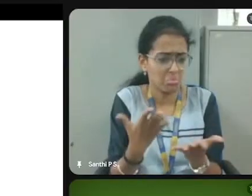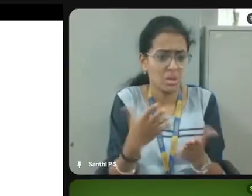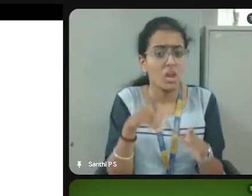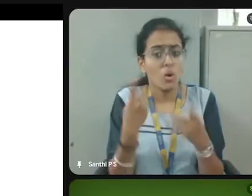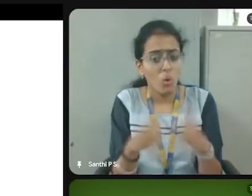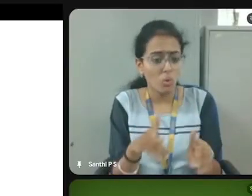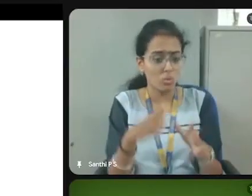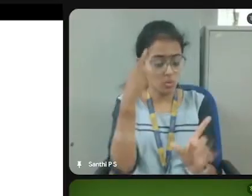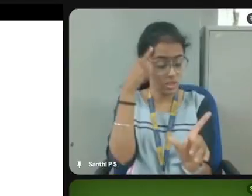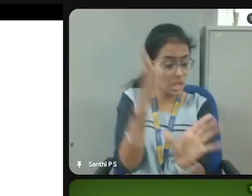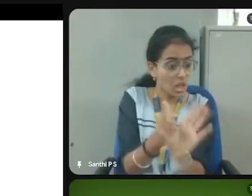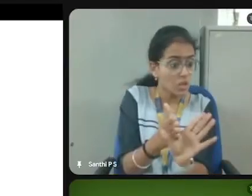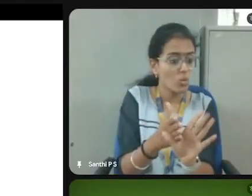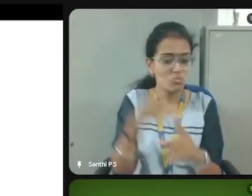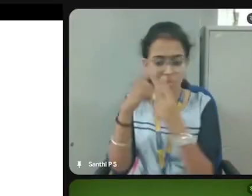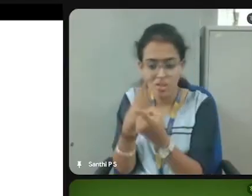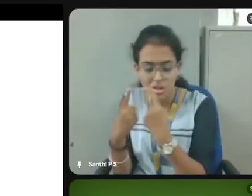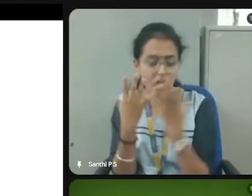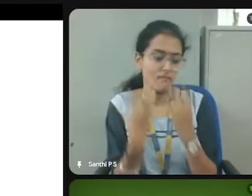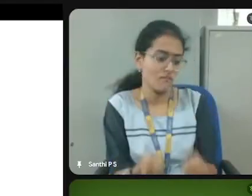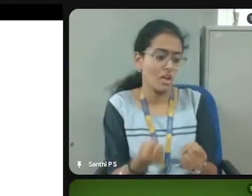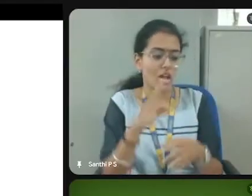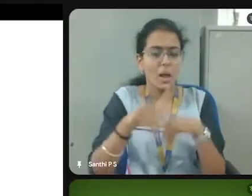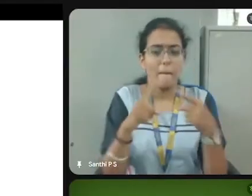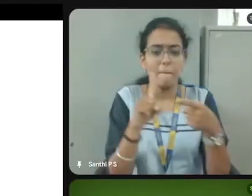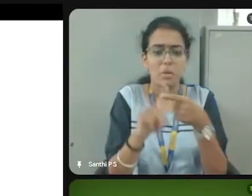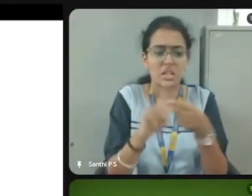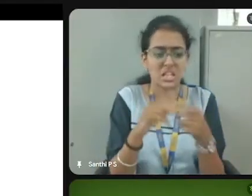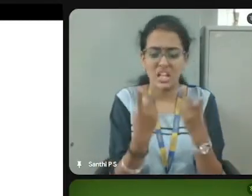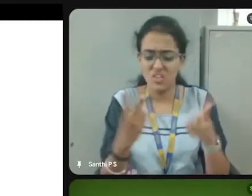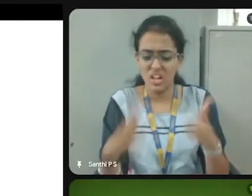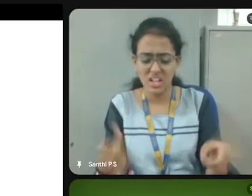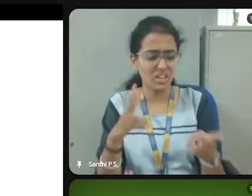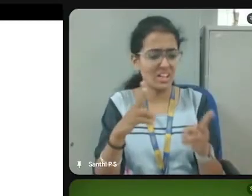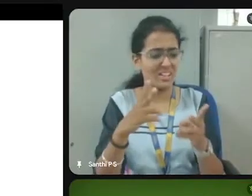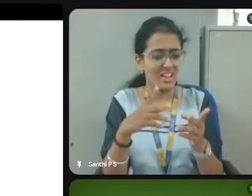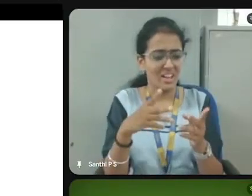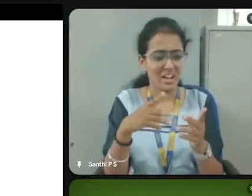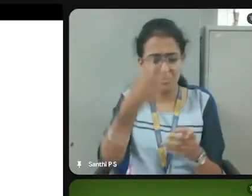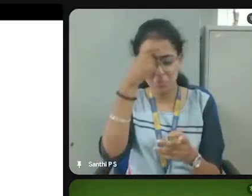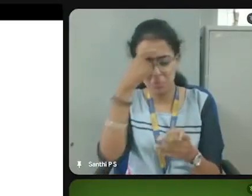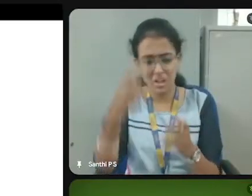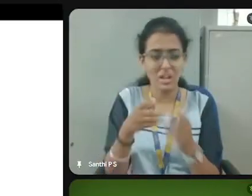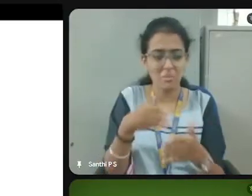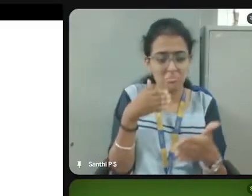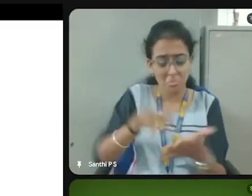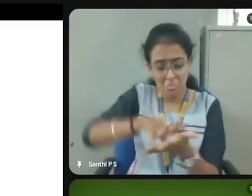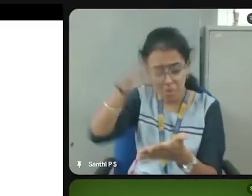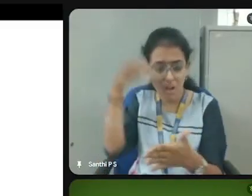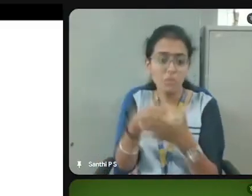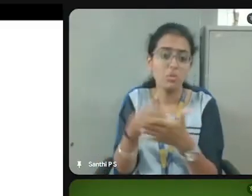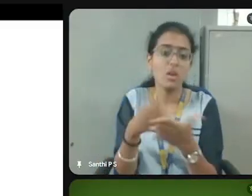ഒരു സൈക്കോളജിക്കൽ അസസ്മെന്റ് നമുക്ക് ആവശ്യമായിട്ടുണ്ട്. പല രീതിയിലുള്ള ബുദ്ധിമുട്ടുകൾ കൊണ്ട് പഠന പ്രശ്നങ്ങൾ വരാമല്ലോ. അപ്പം എന്താണ്